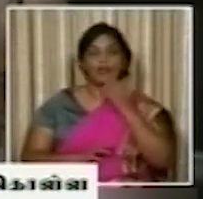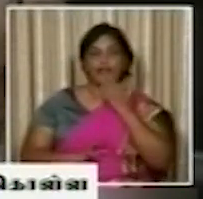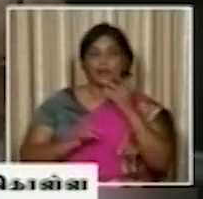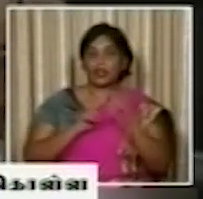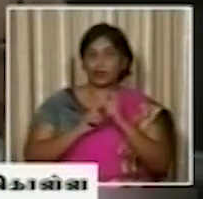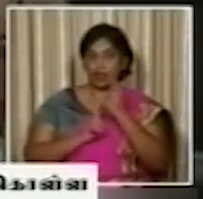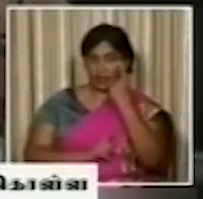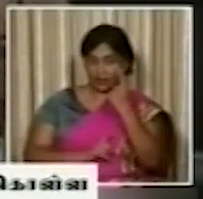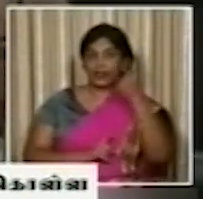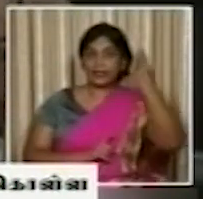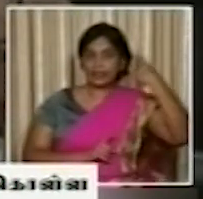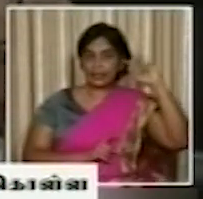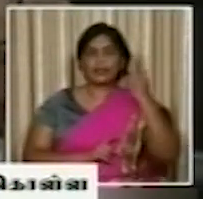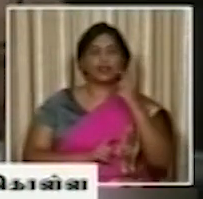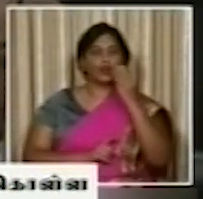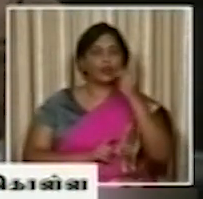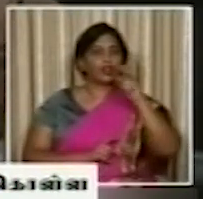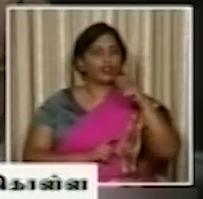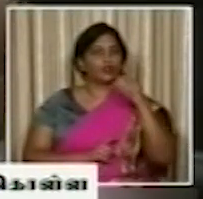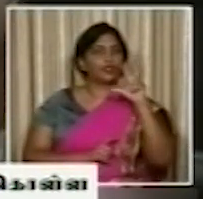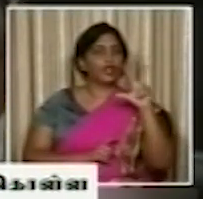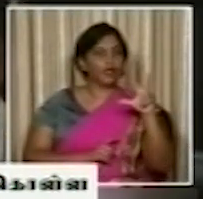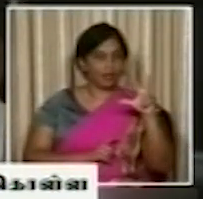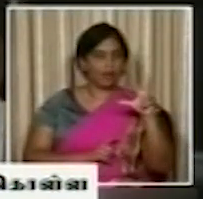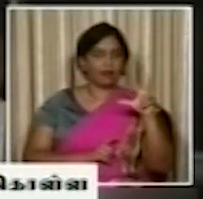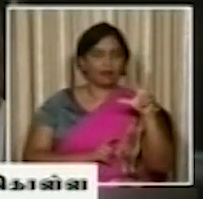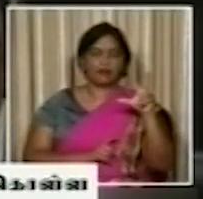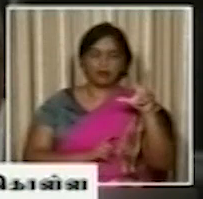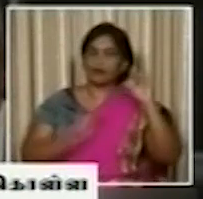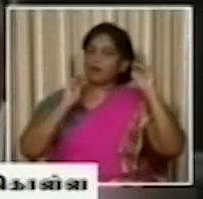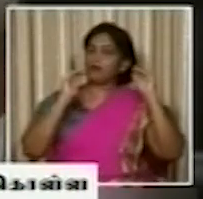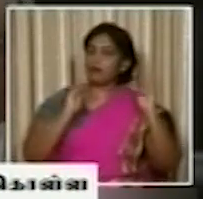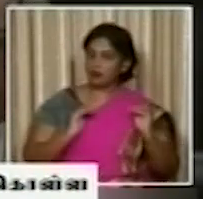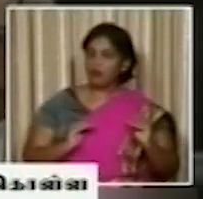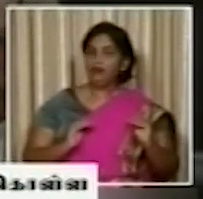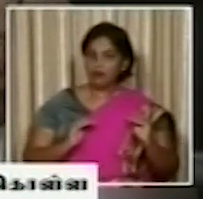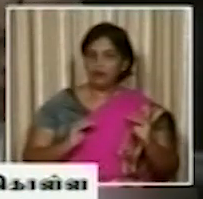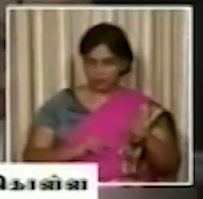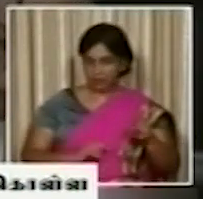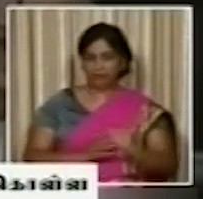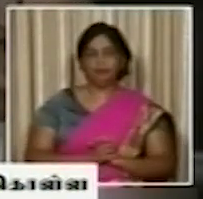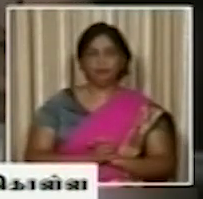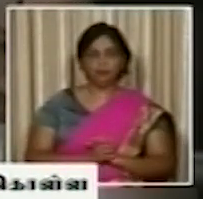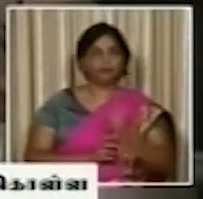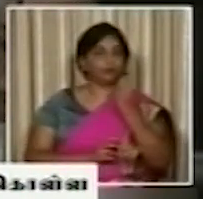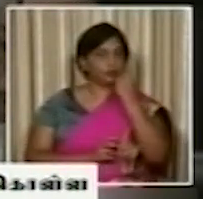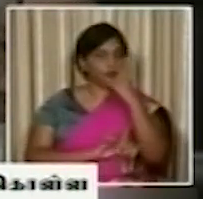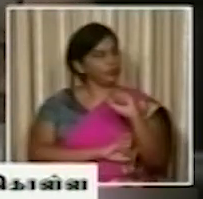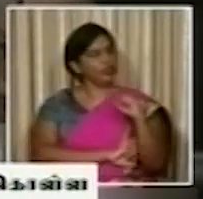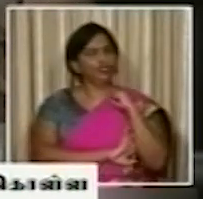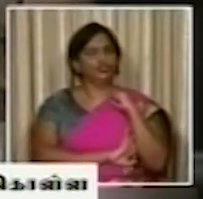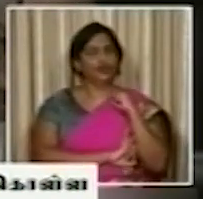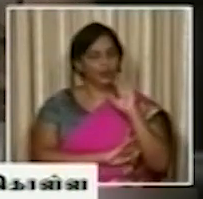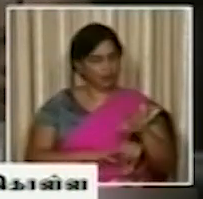வெறும் 20 மில்லியன் அமெரிக்க டாலராக இருந்த அந்நிய செலாவணி கையிருப்பை தற்போது 3 பில்லியன் அமெரிக்க டாலர் வரை அதிகரிக்க முடிந்தது. கடந்த